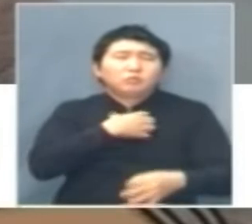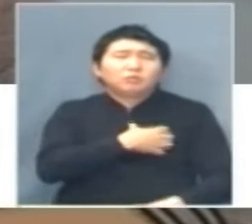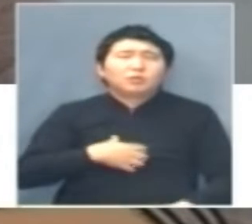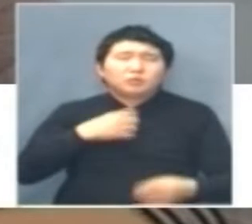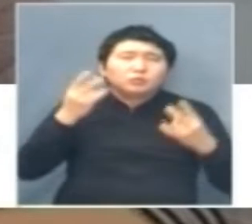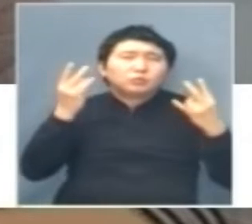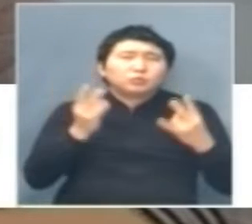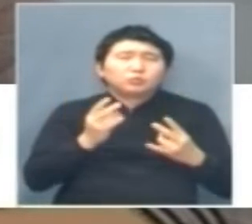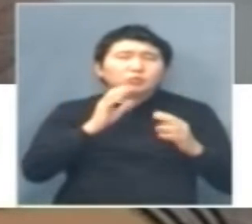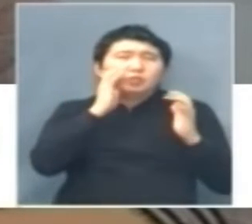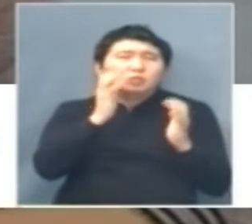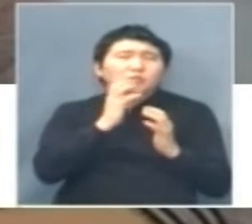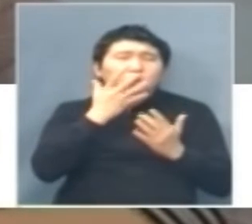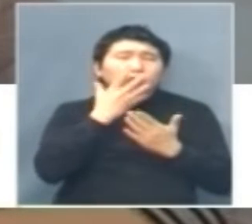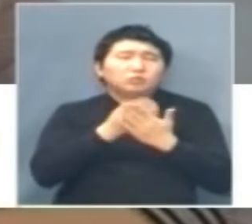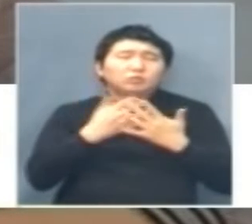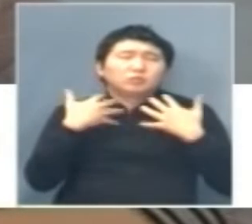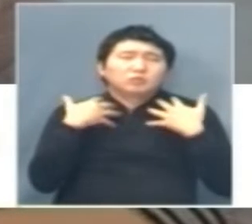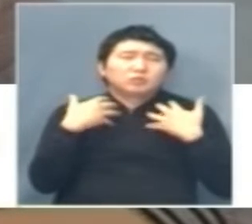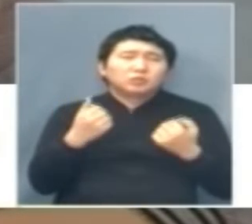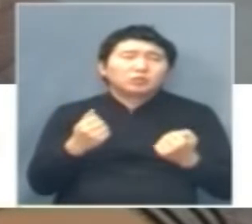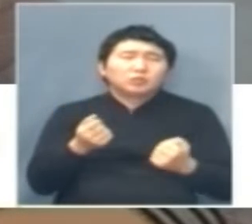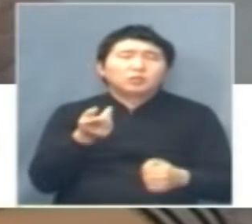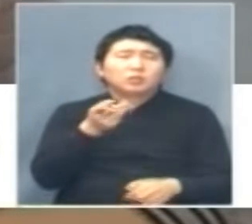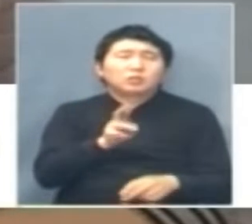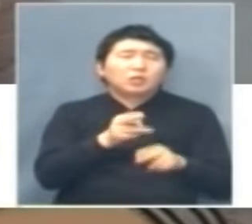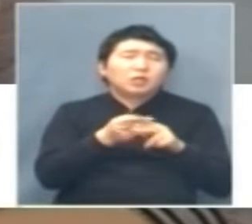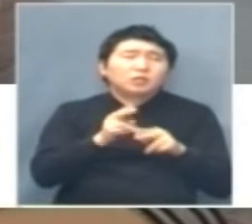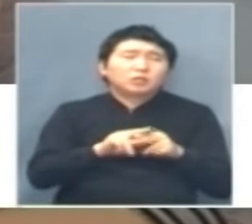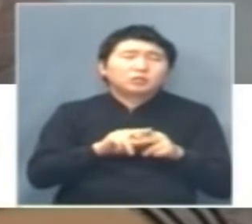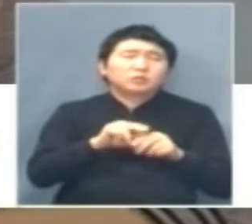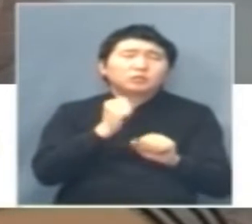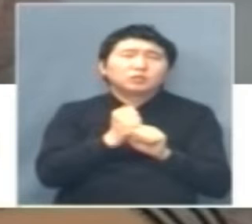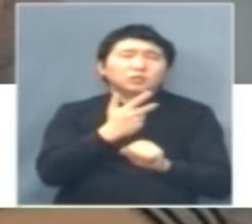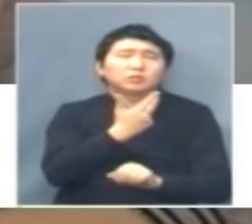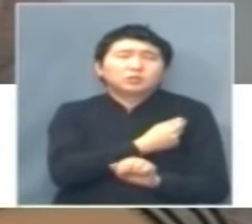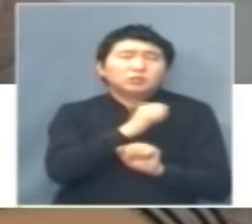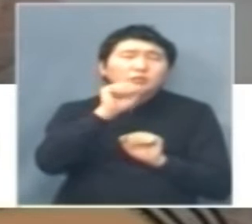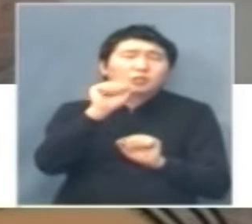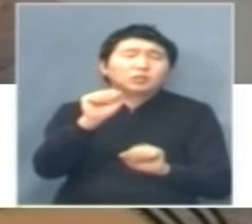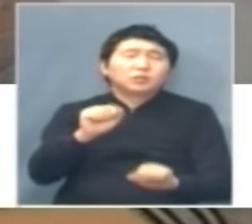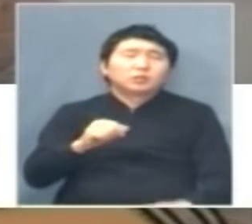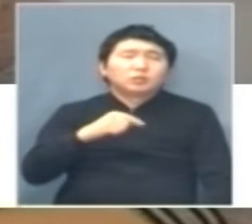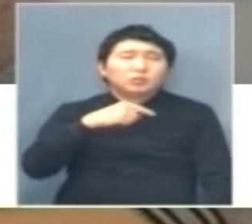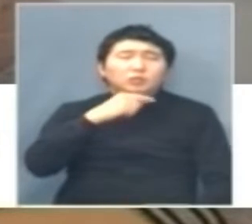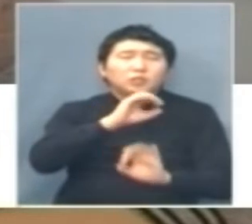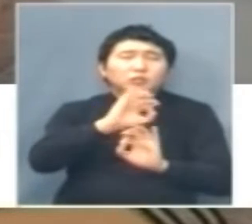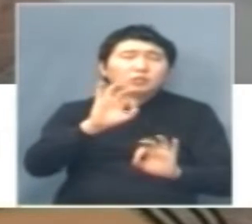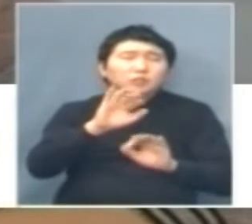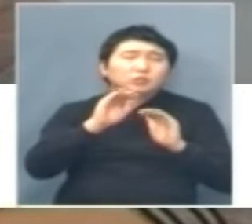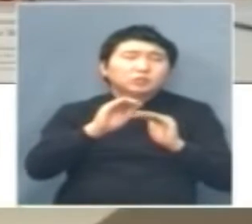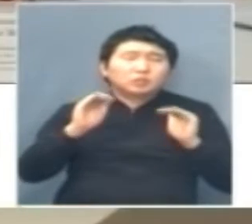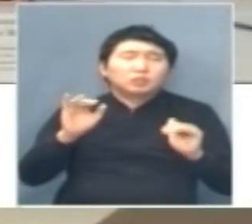необходимости сохранения своего здоровья. Именно для этого проводится вакцинация. Об этом говорится детям, об этом говорится